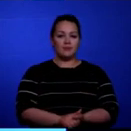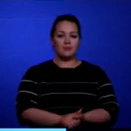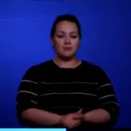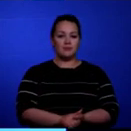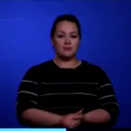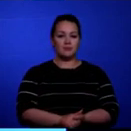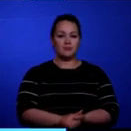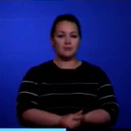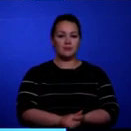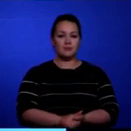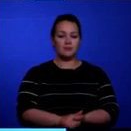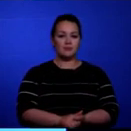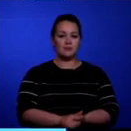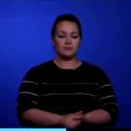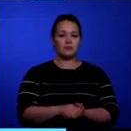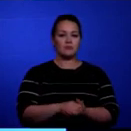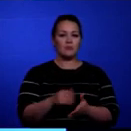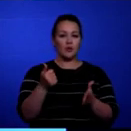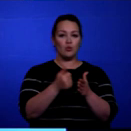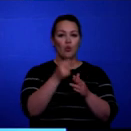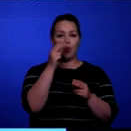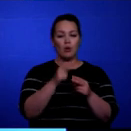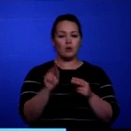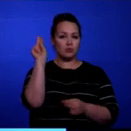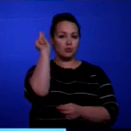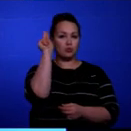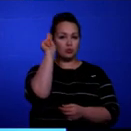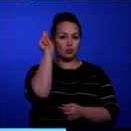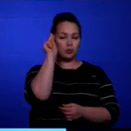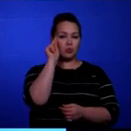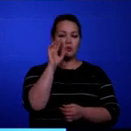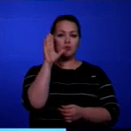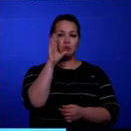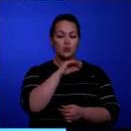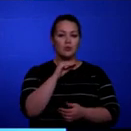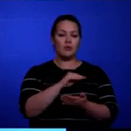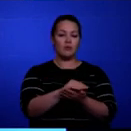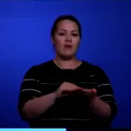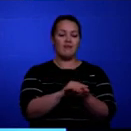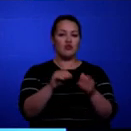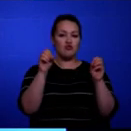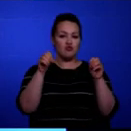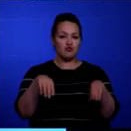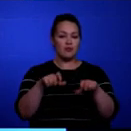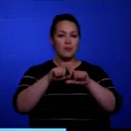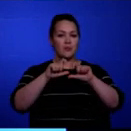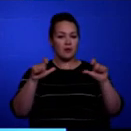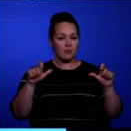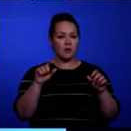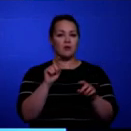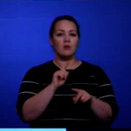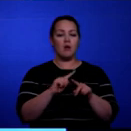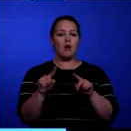с вами до конца урока должны успеть еще повторить решении примеров поэтому скорее